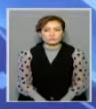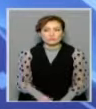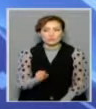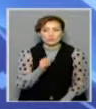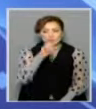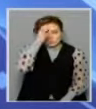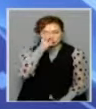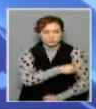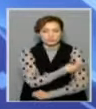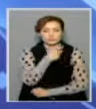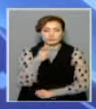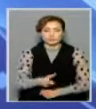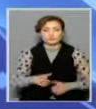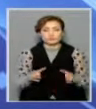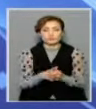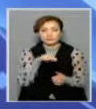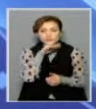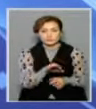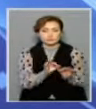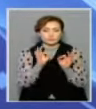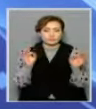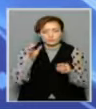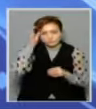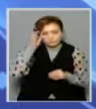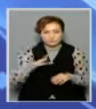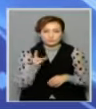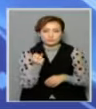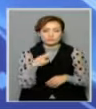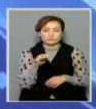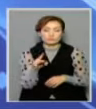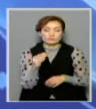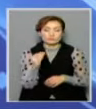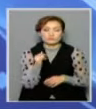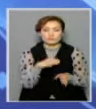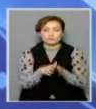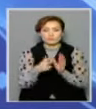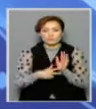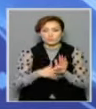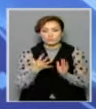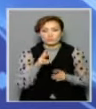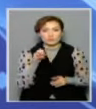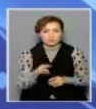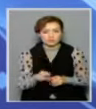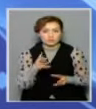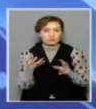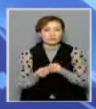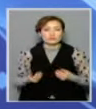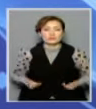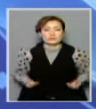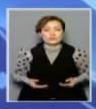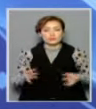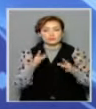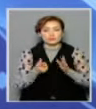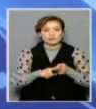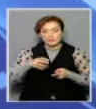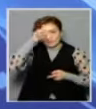Акыну, доктору филологических наук, профессору, отличнику образования Кадыру Жусупу исполнилось 85 лет. Всю сознательную жизнь он посвятил